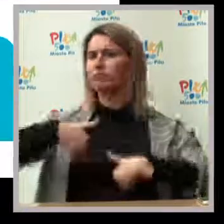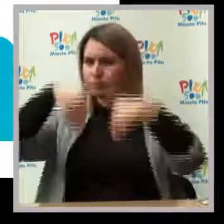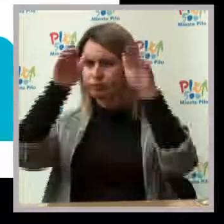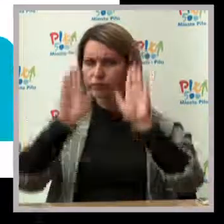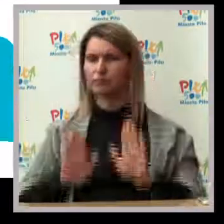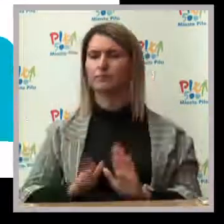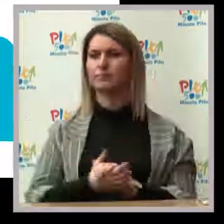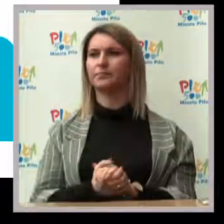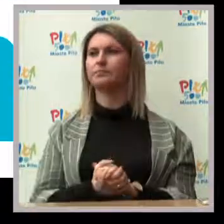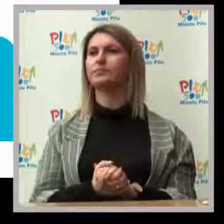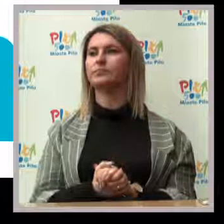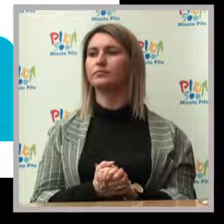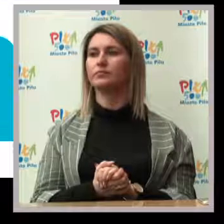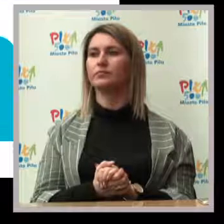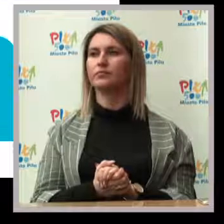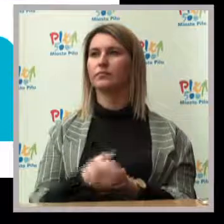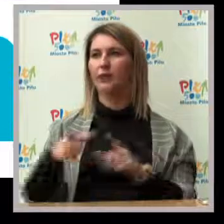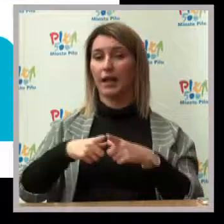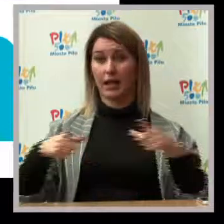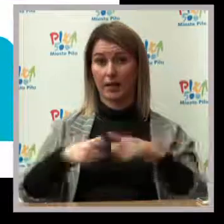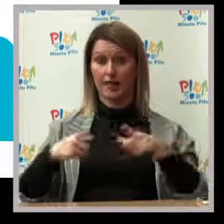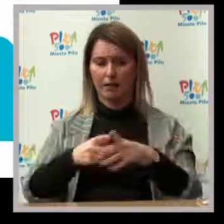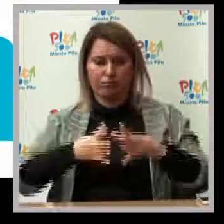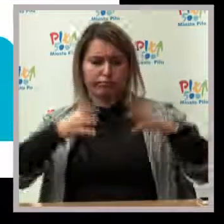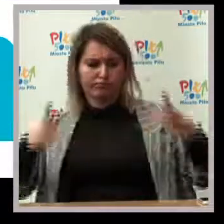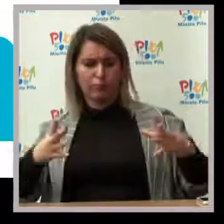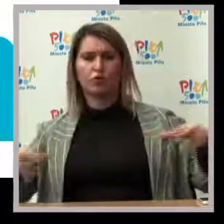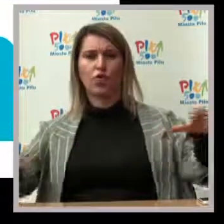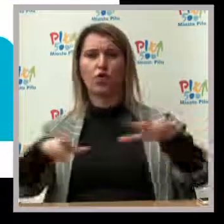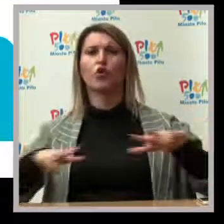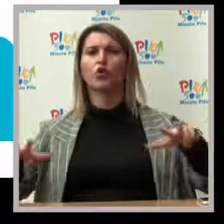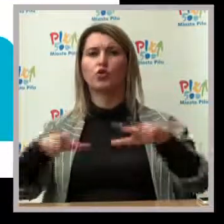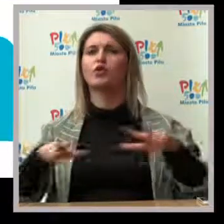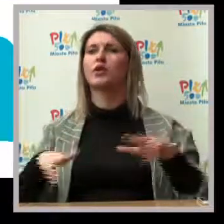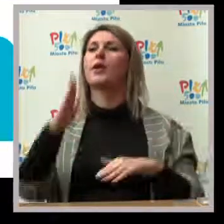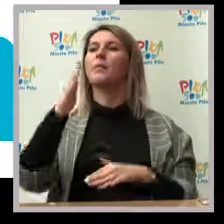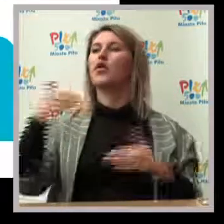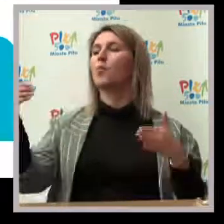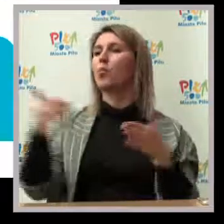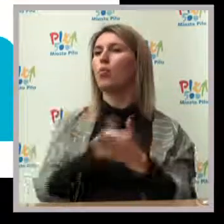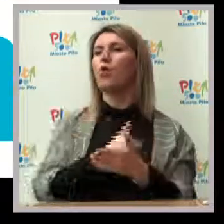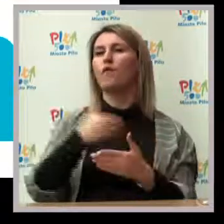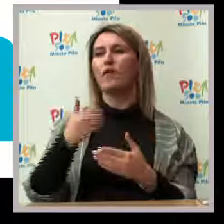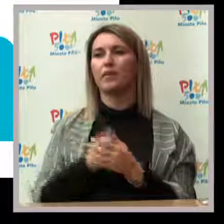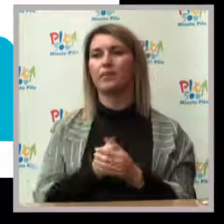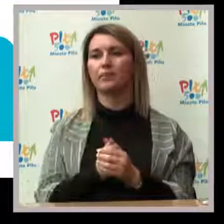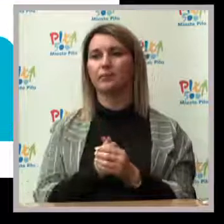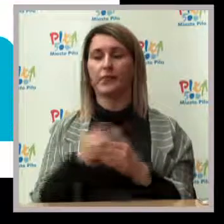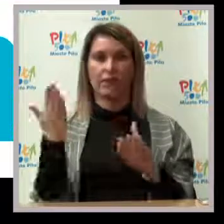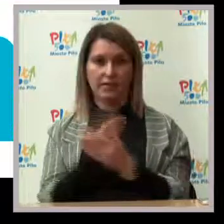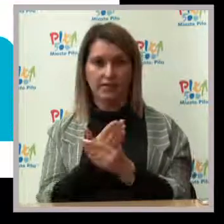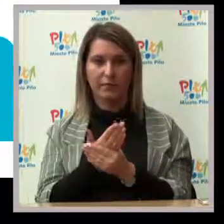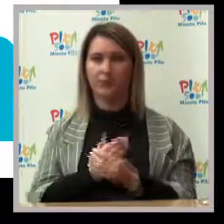i manewrowym. Karta dużej rodziny dostanie nowe powiew świeżości,